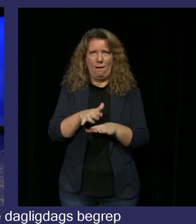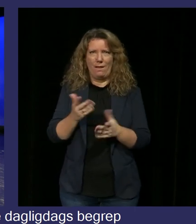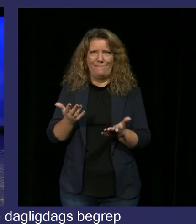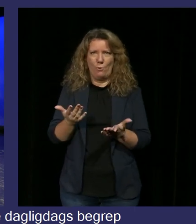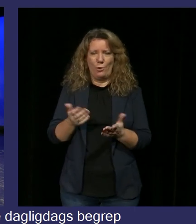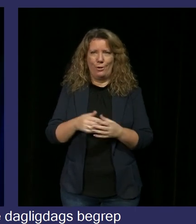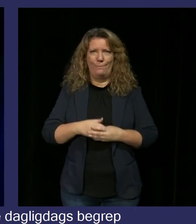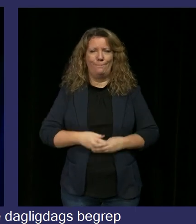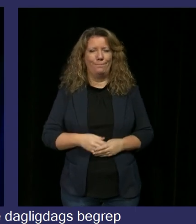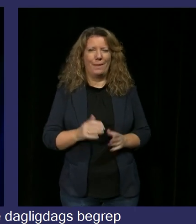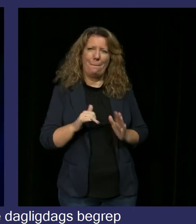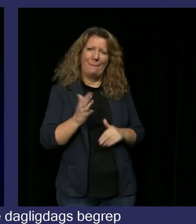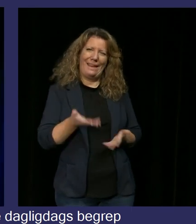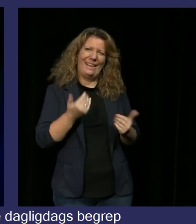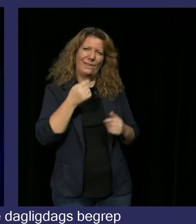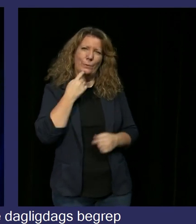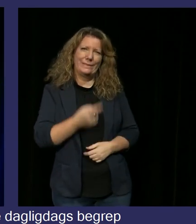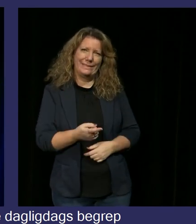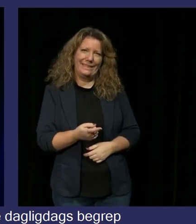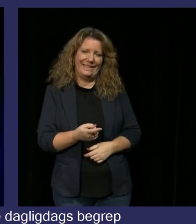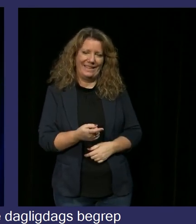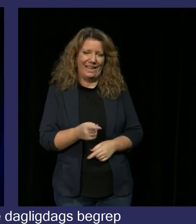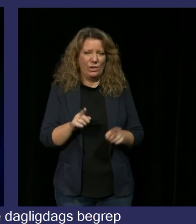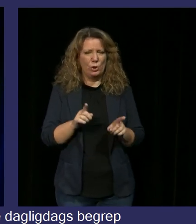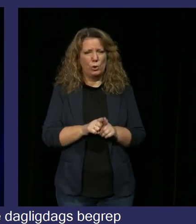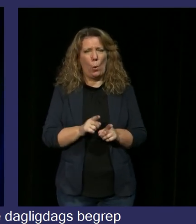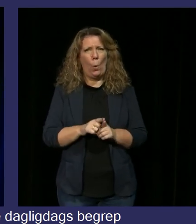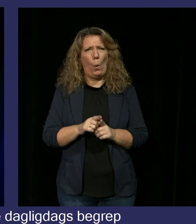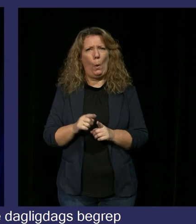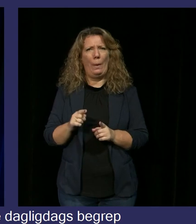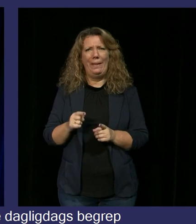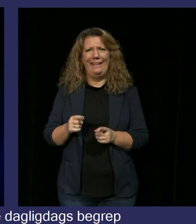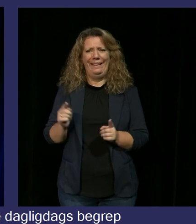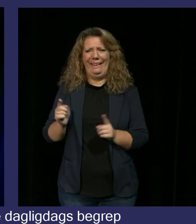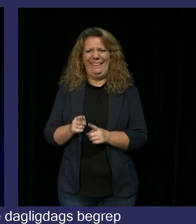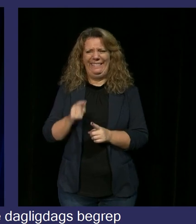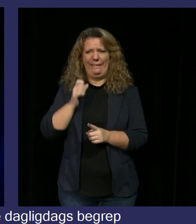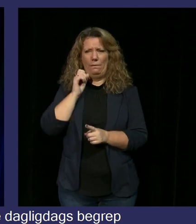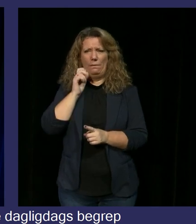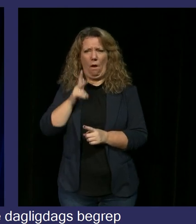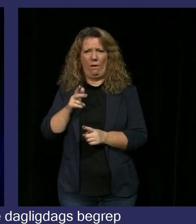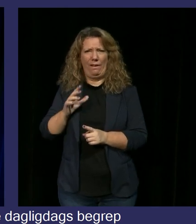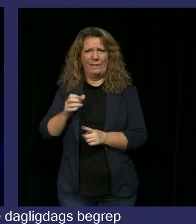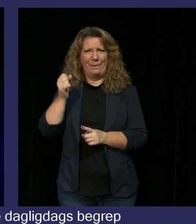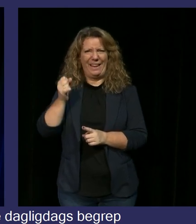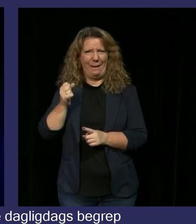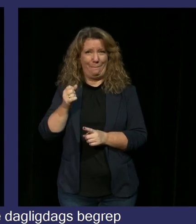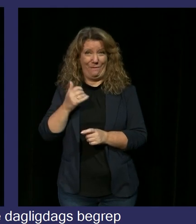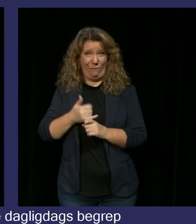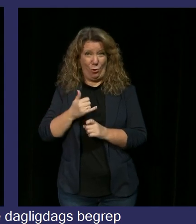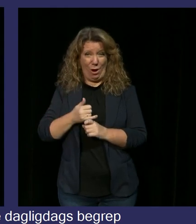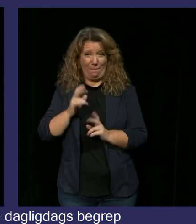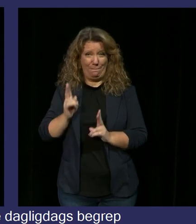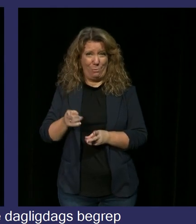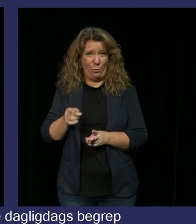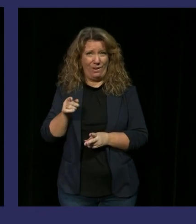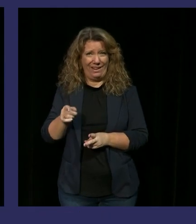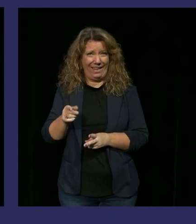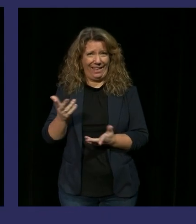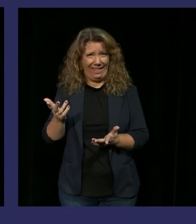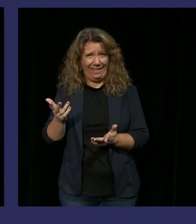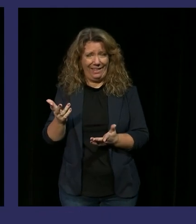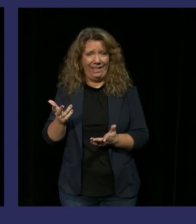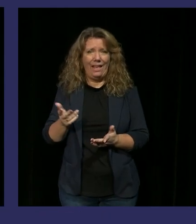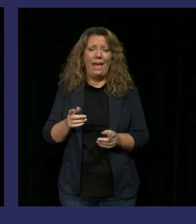si, hvordan ble et så lite dagligdags begrep tatt I bruk? Kanskje lettere å spørre, hvordan